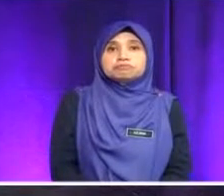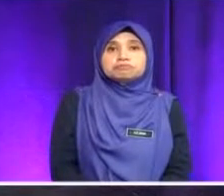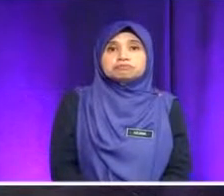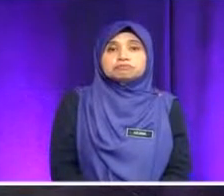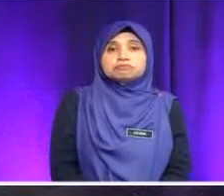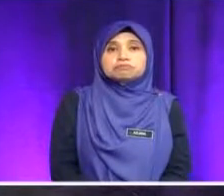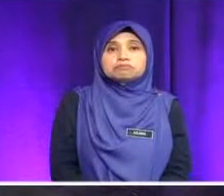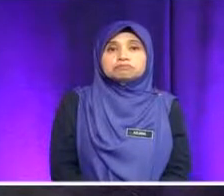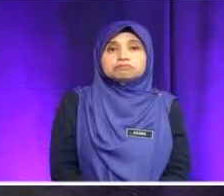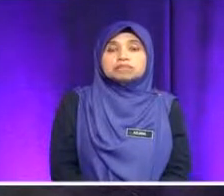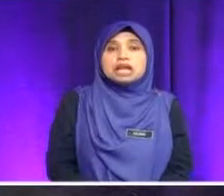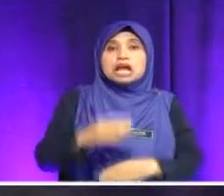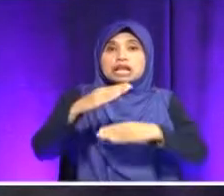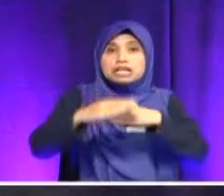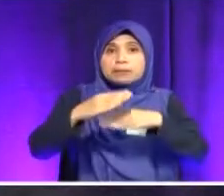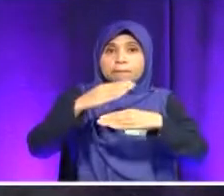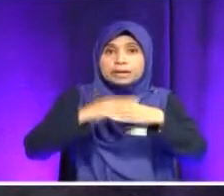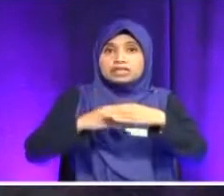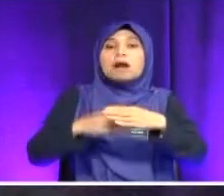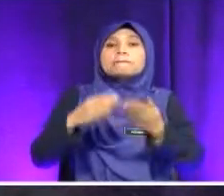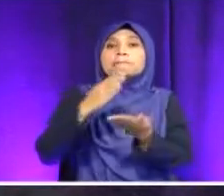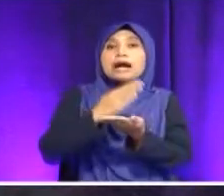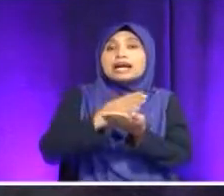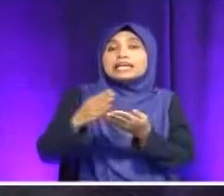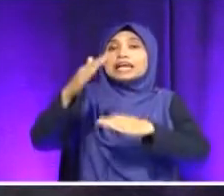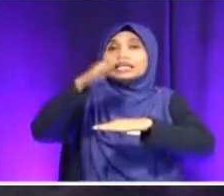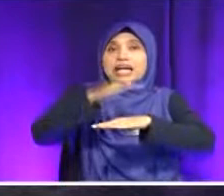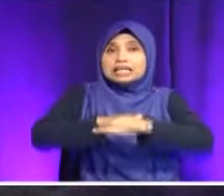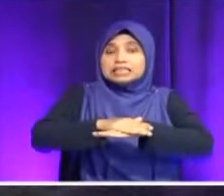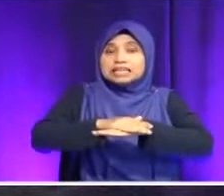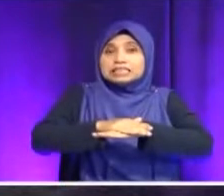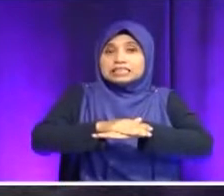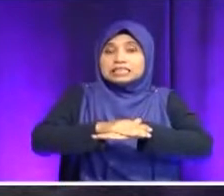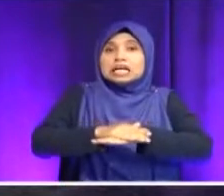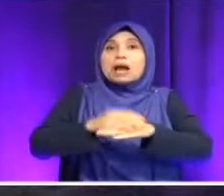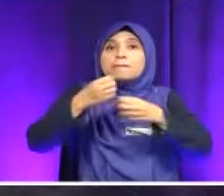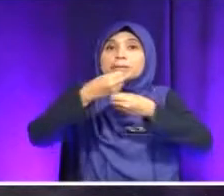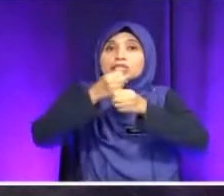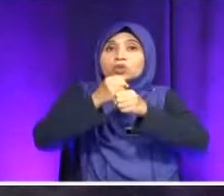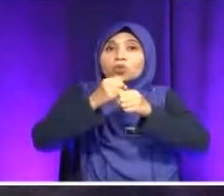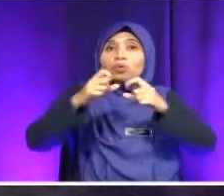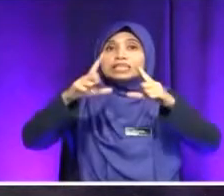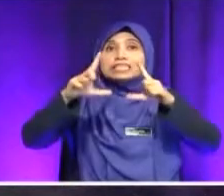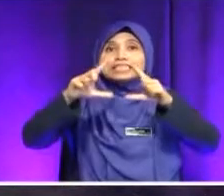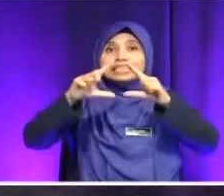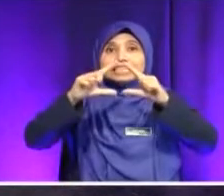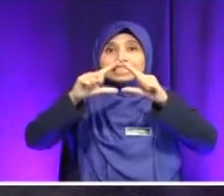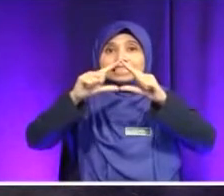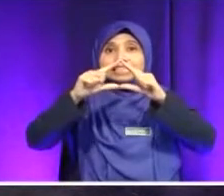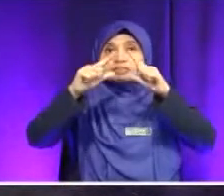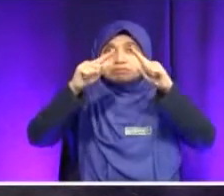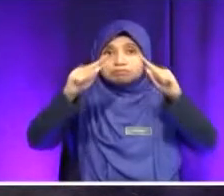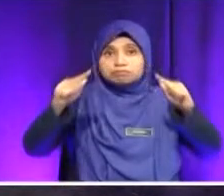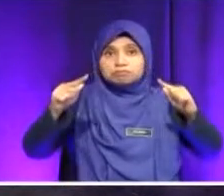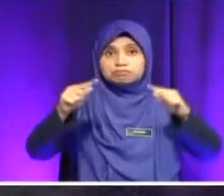dan lipat bahagia atas menjadi bentuk segi tiga keyboard masuk di berbentuk seperti